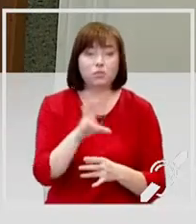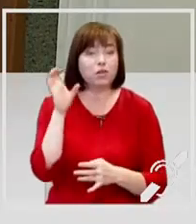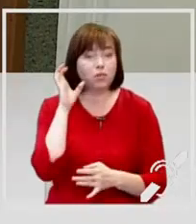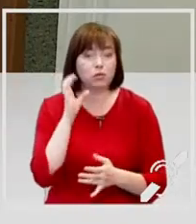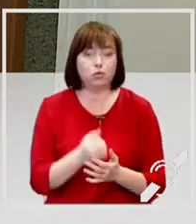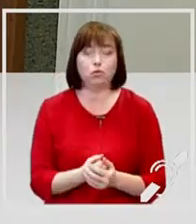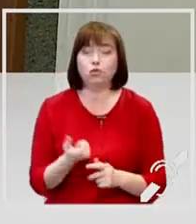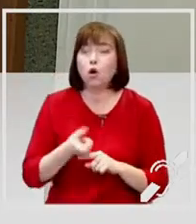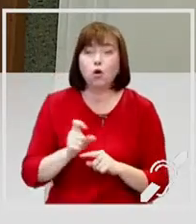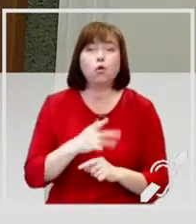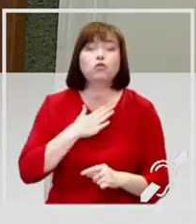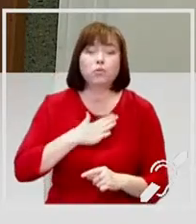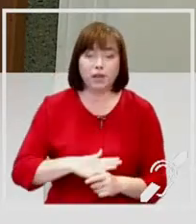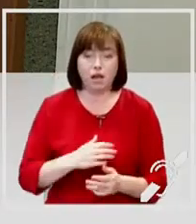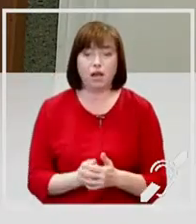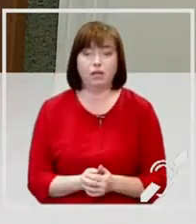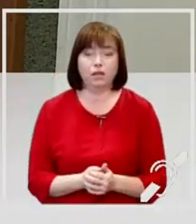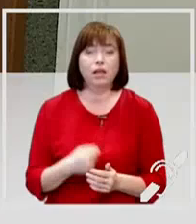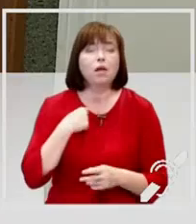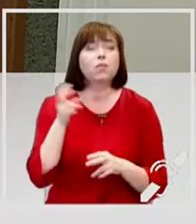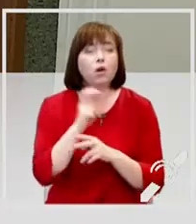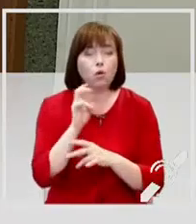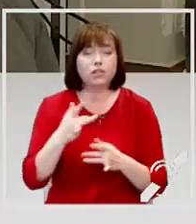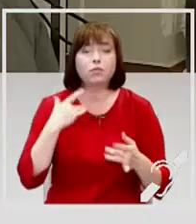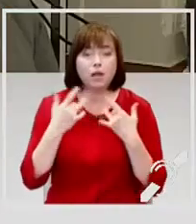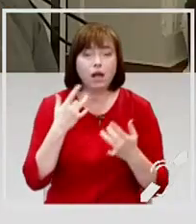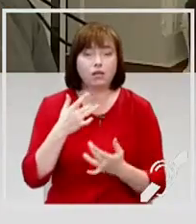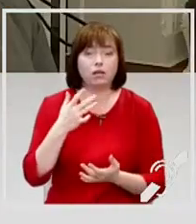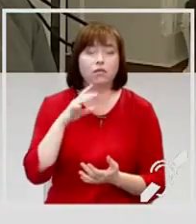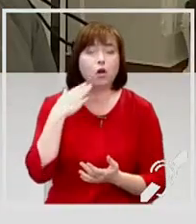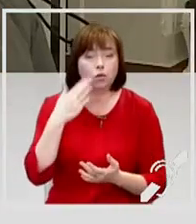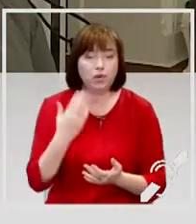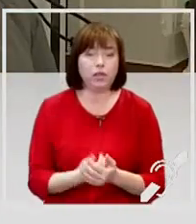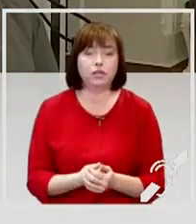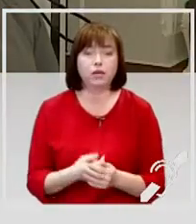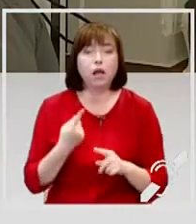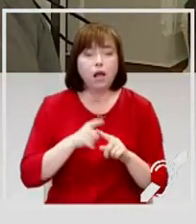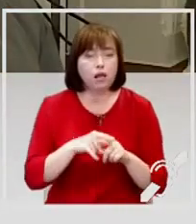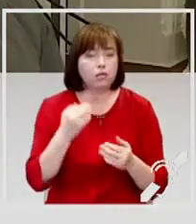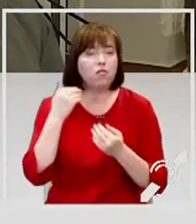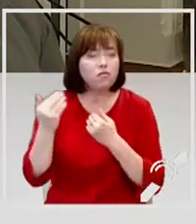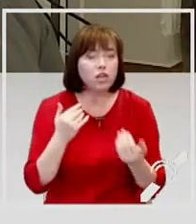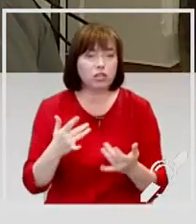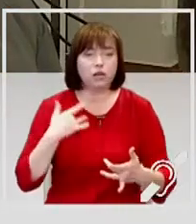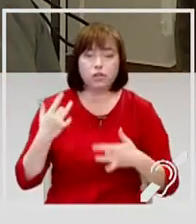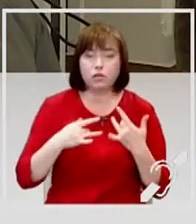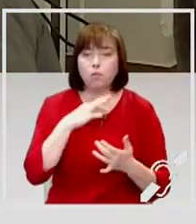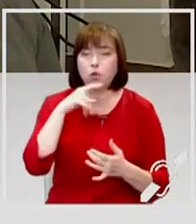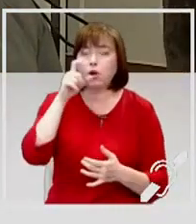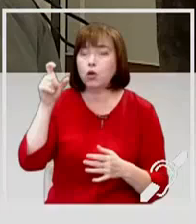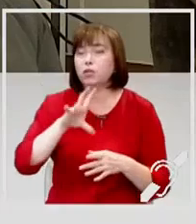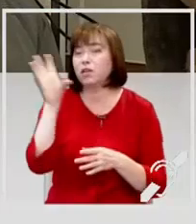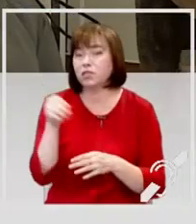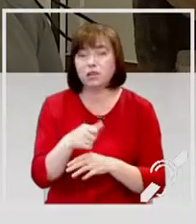face plăcere și la Festivalul Teatrului Românesc noi suntem prezenți. O ambianță deosebită, cu o expoziție, cu multă lume bună,